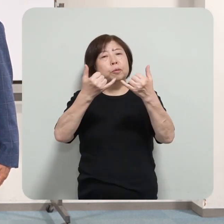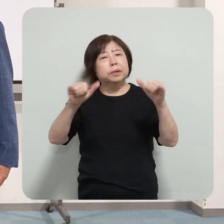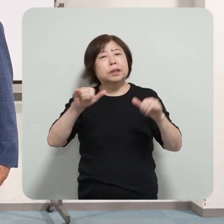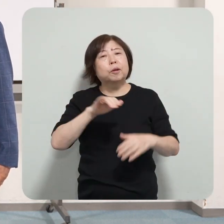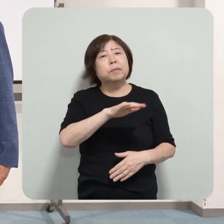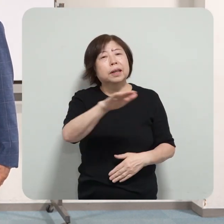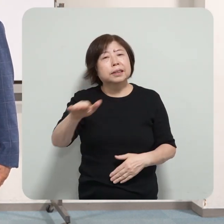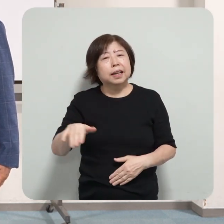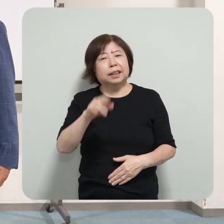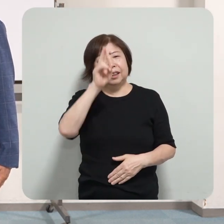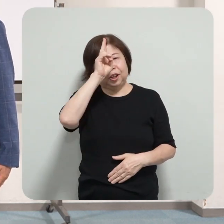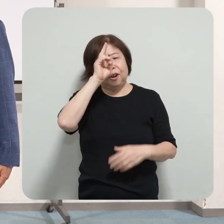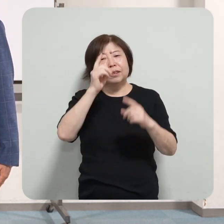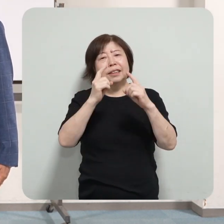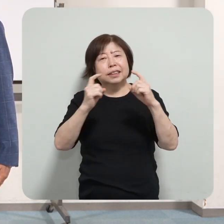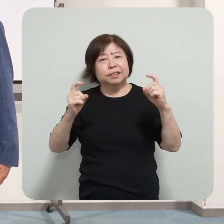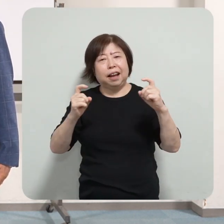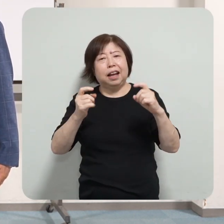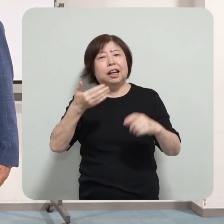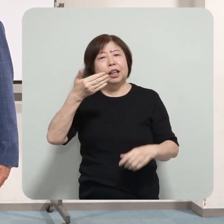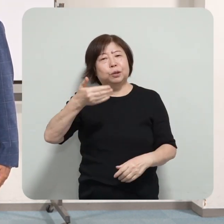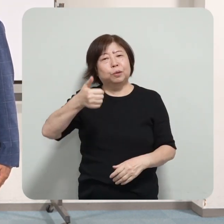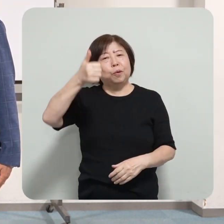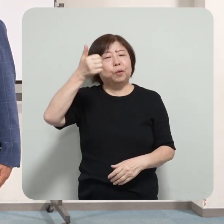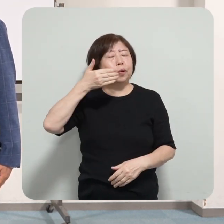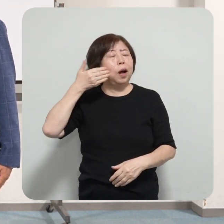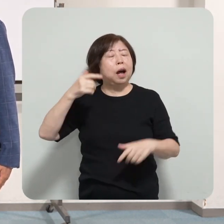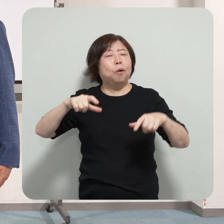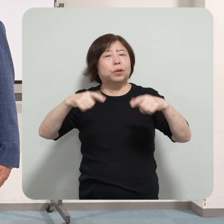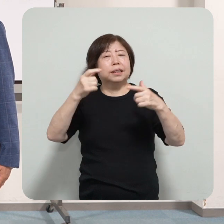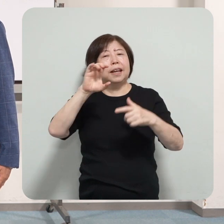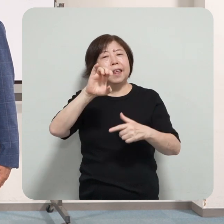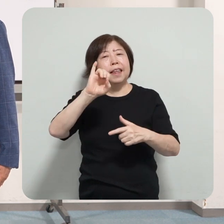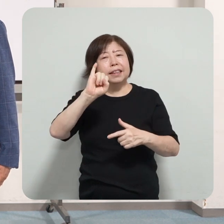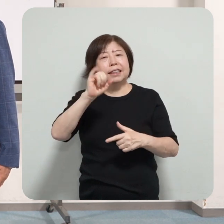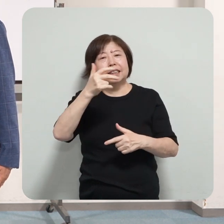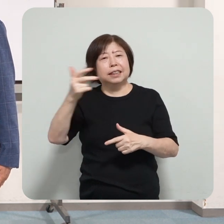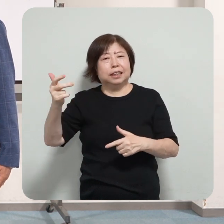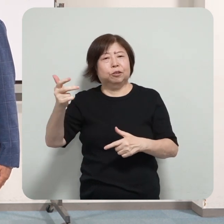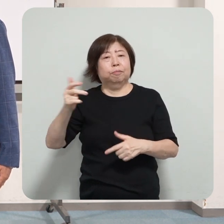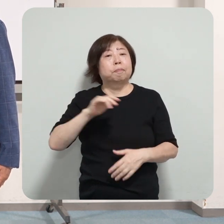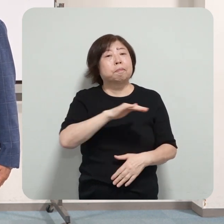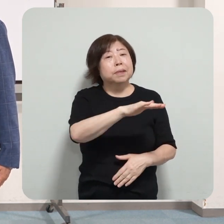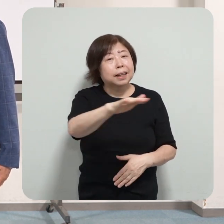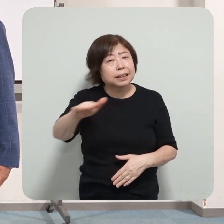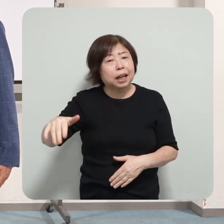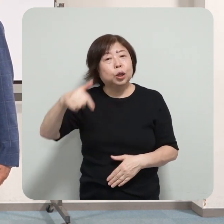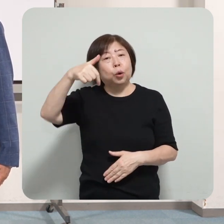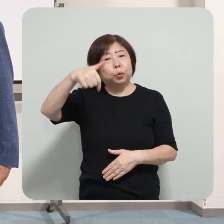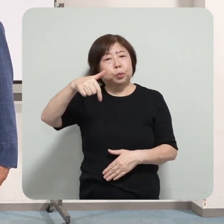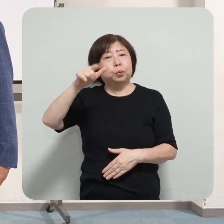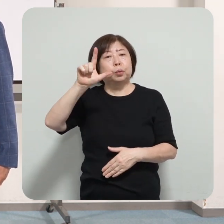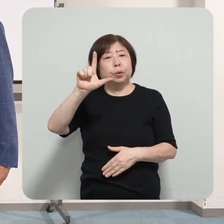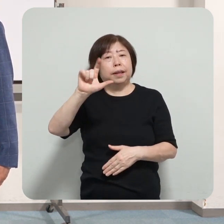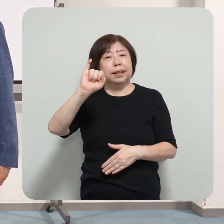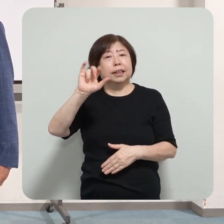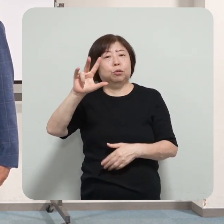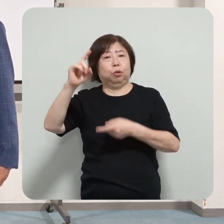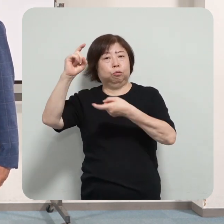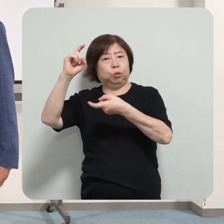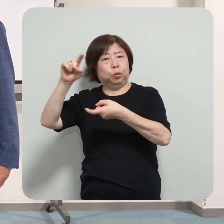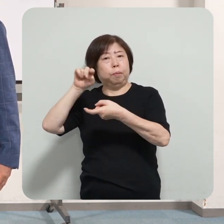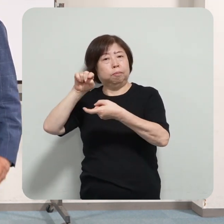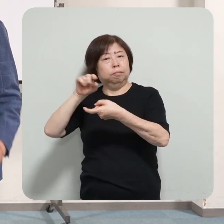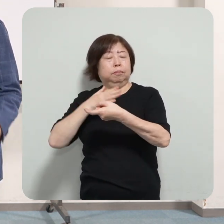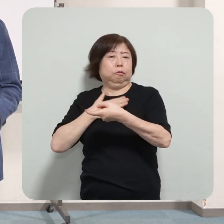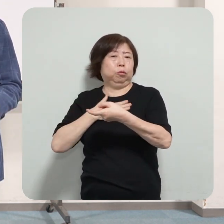区民の皆さん、こんにちは。市長の青木英二です。皆さん、フレイルという言葉ご存